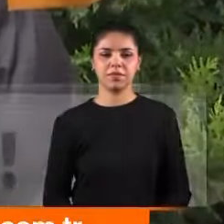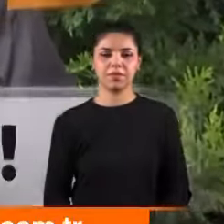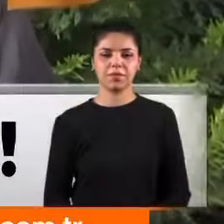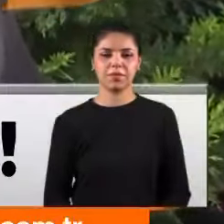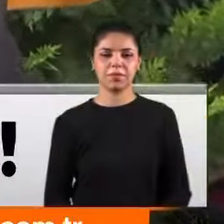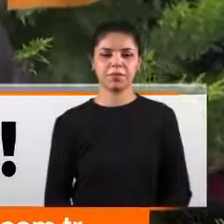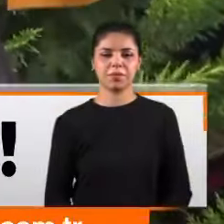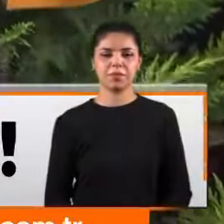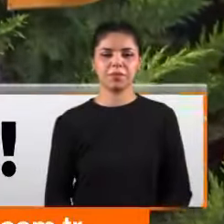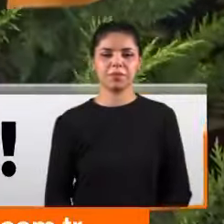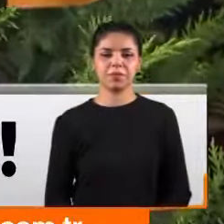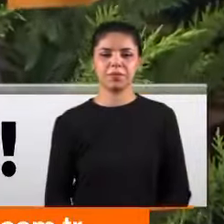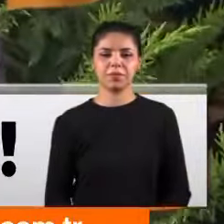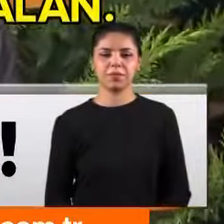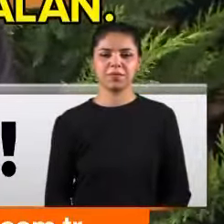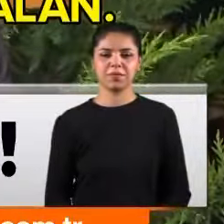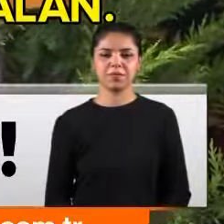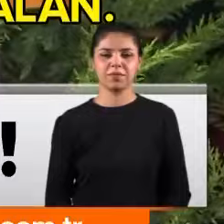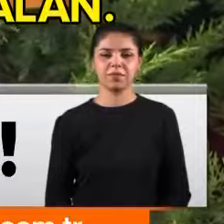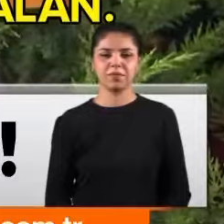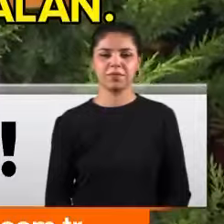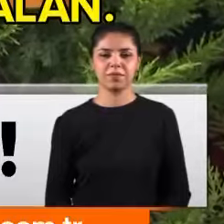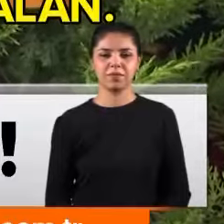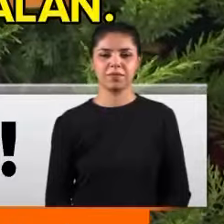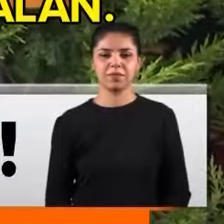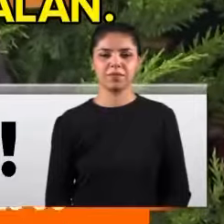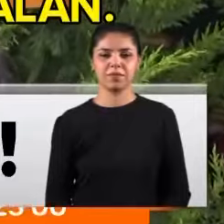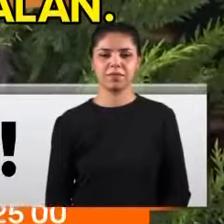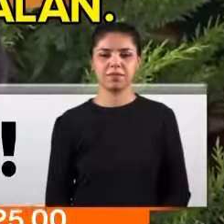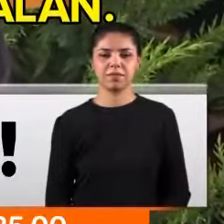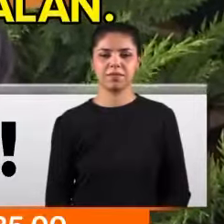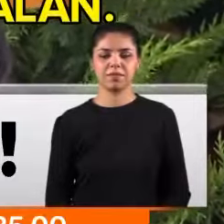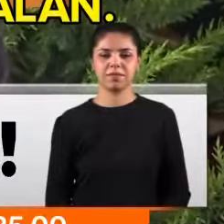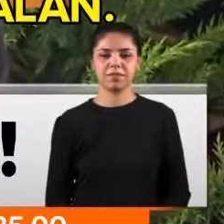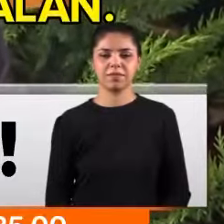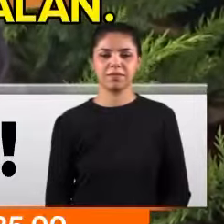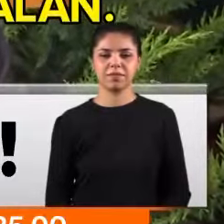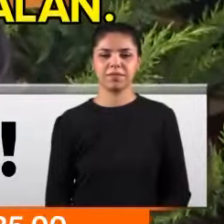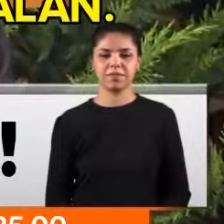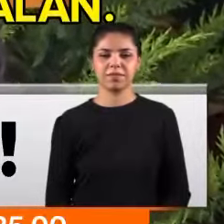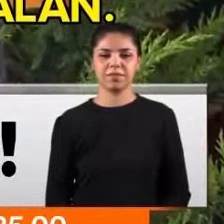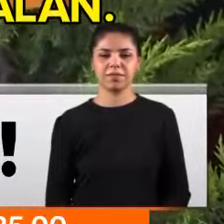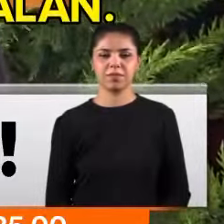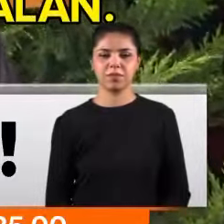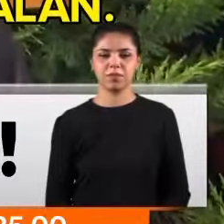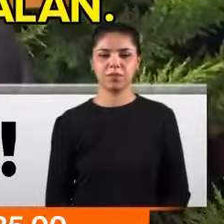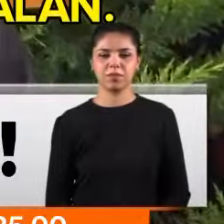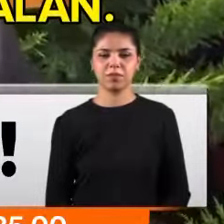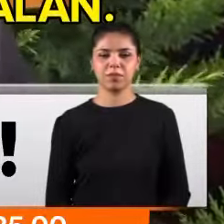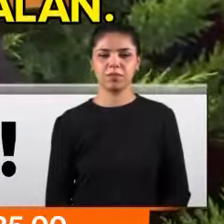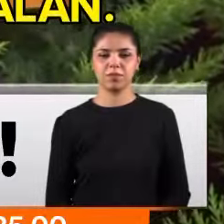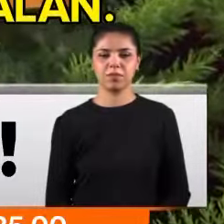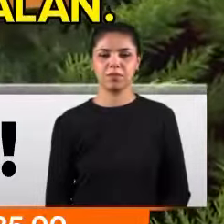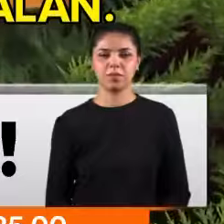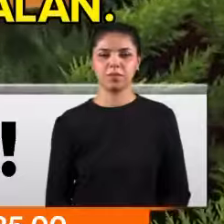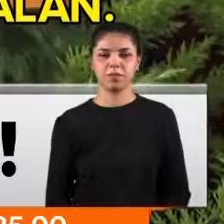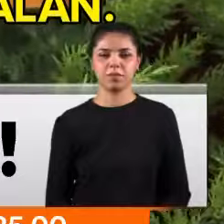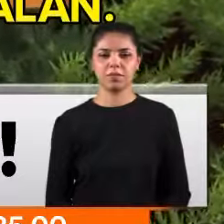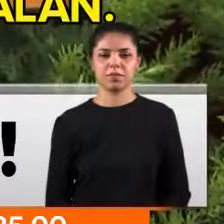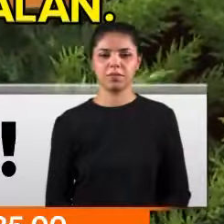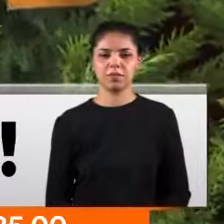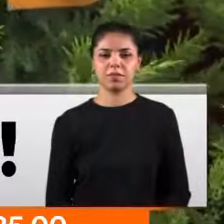Böyle üçlerden gidiyoruz ama daha da pahalı. 150.000. Biraz daha çıkmamız gerekiyor. Ya, yok o kabanı... Bir 10 katı kadar